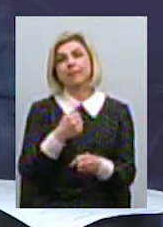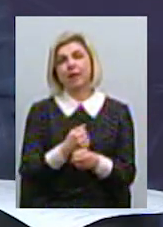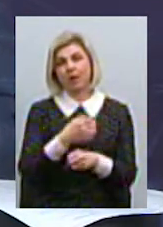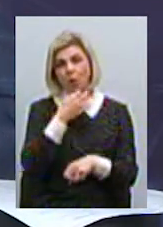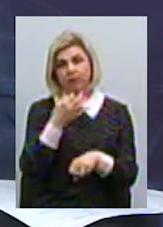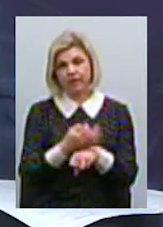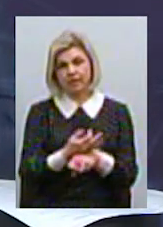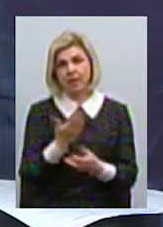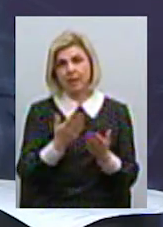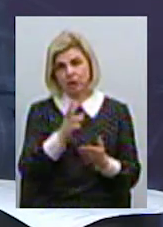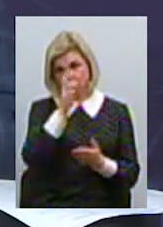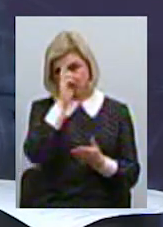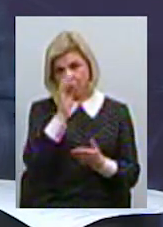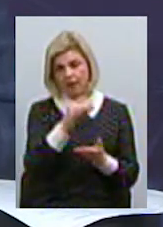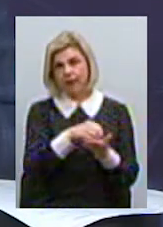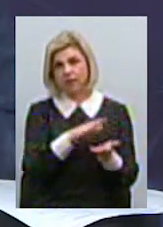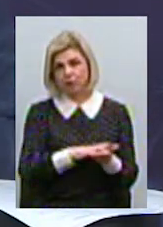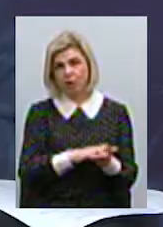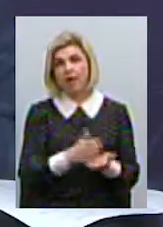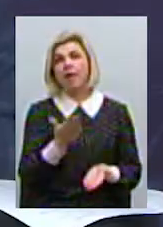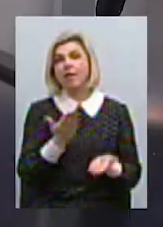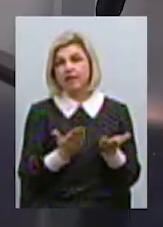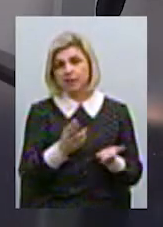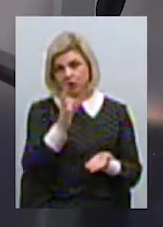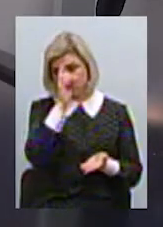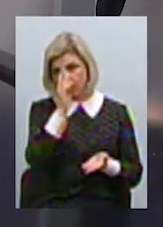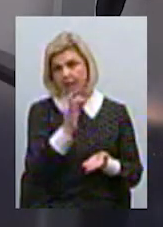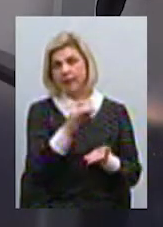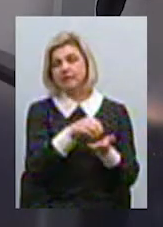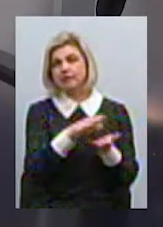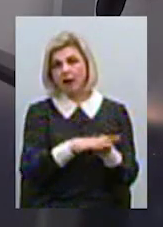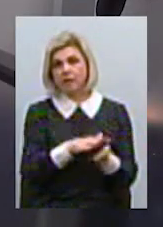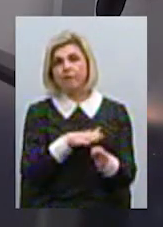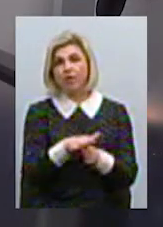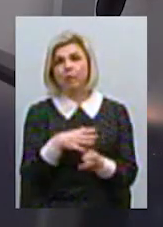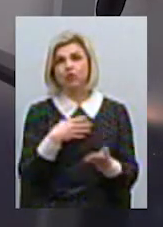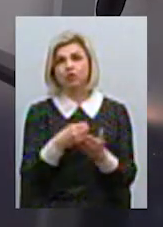відповідальність, якщо це державний реєстратор. Але навіть якщо державний реєстратор, виконуючи свою функцію,